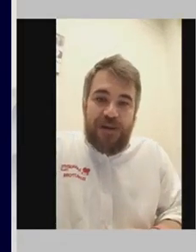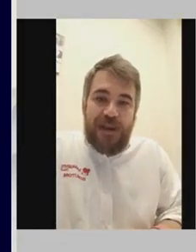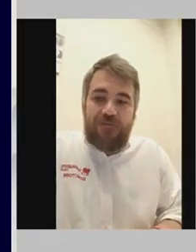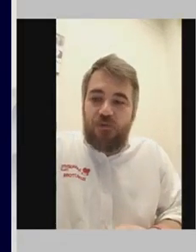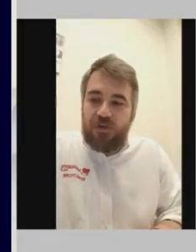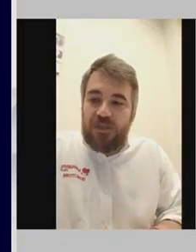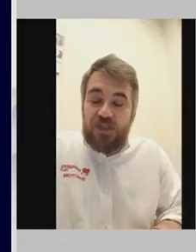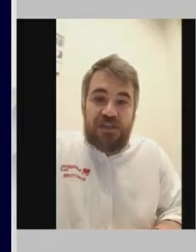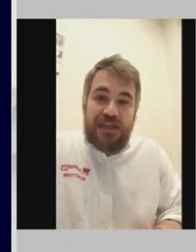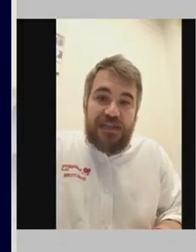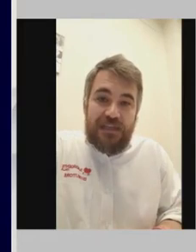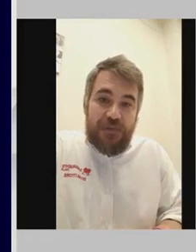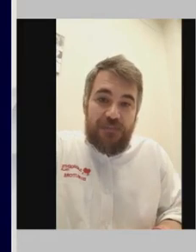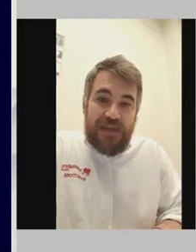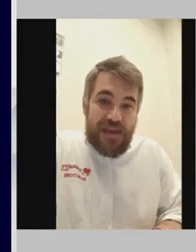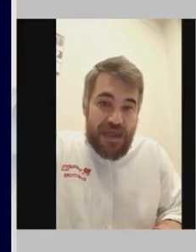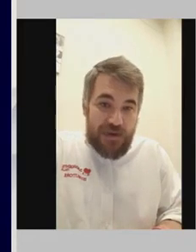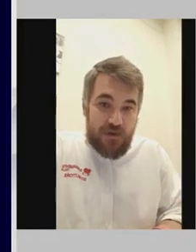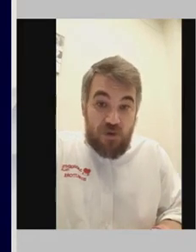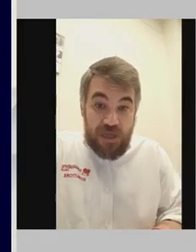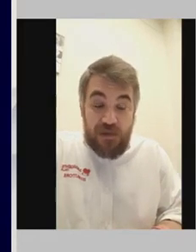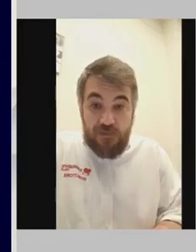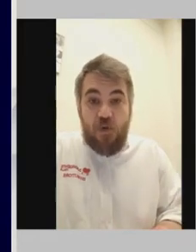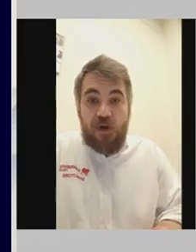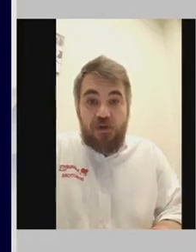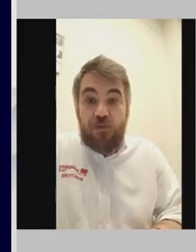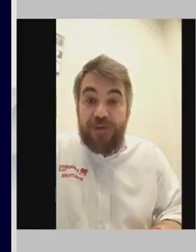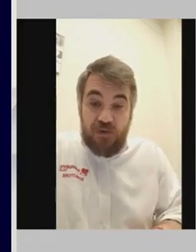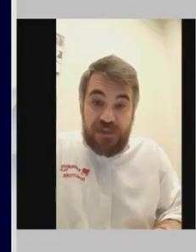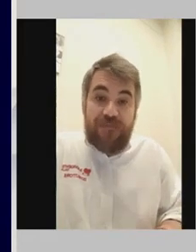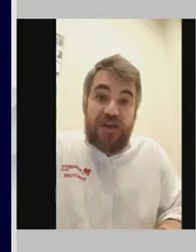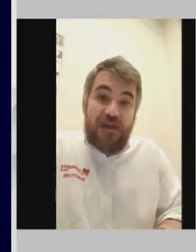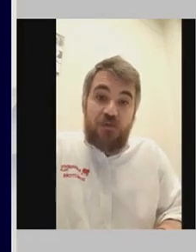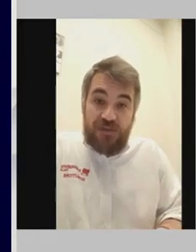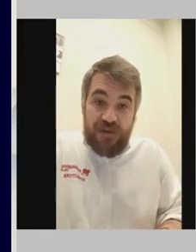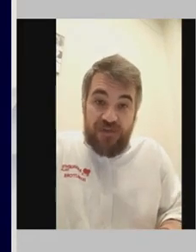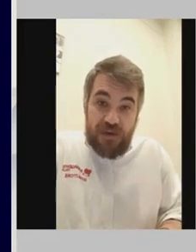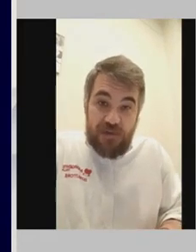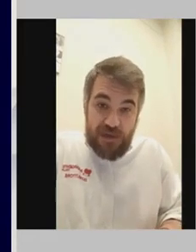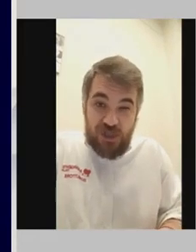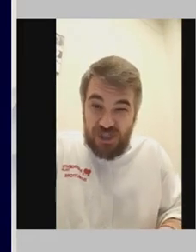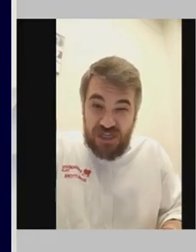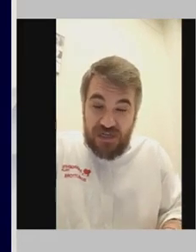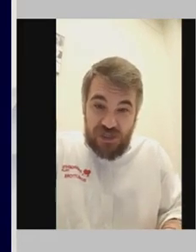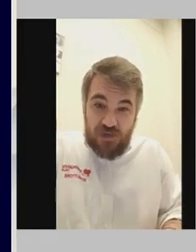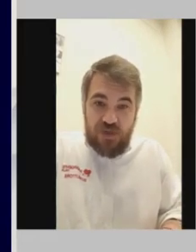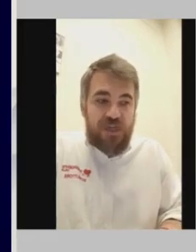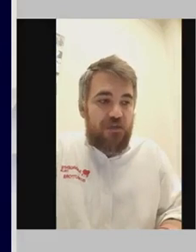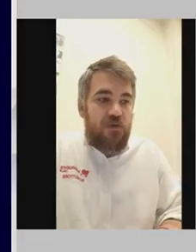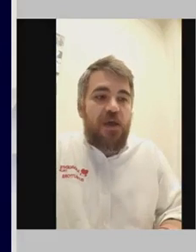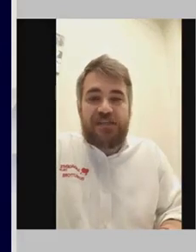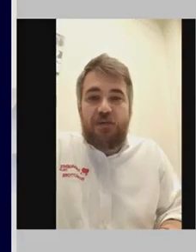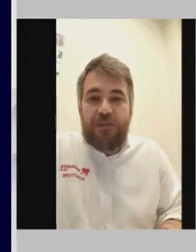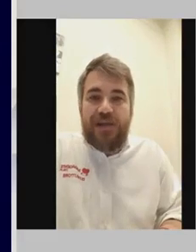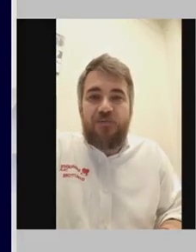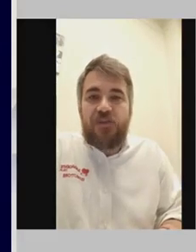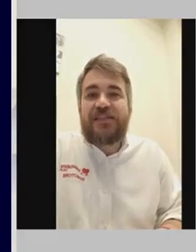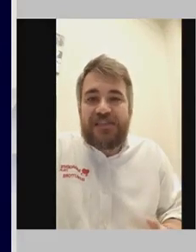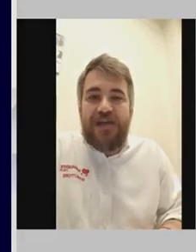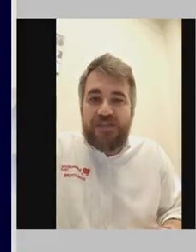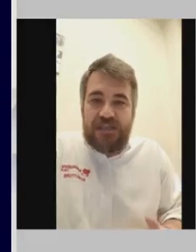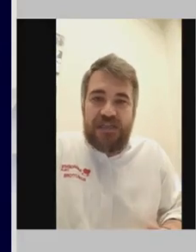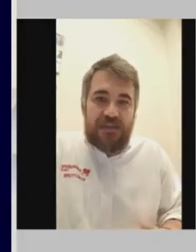stiamo parlando di centinaia di bambini all'anno che muoiono per cosiddette cause prevenibili, circa 500. Stiamo